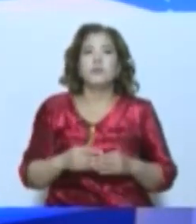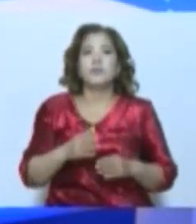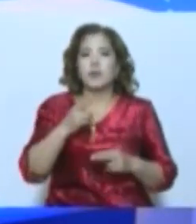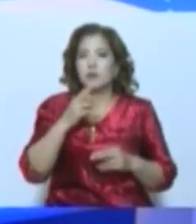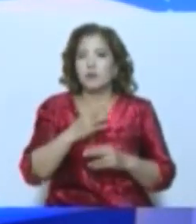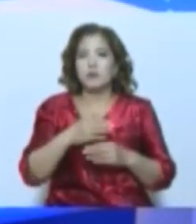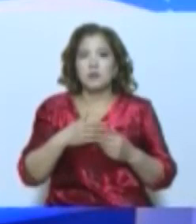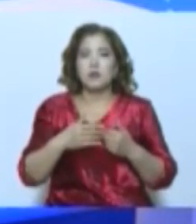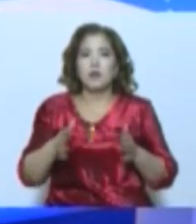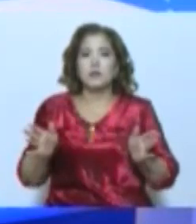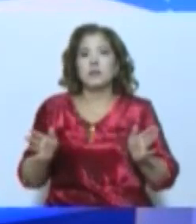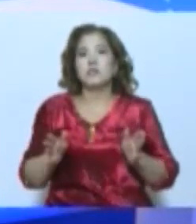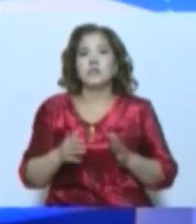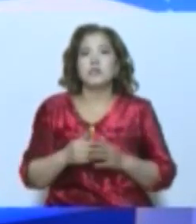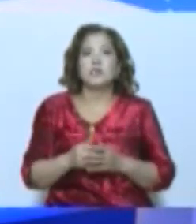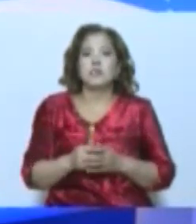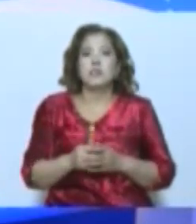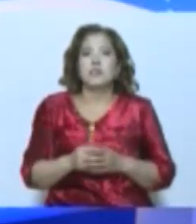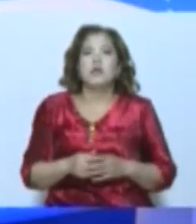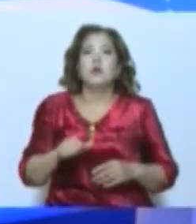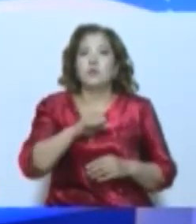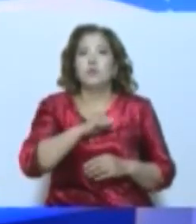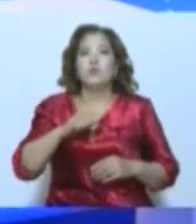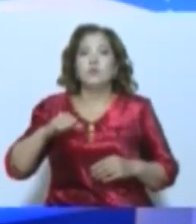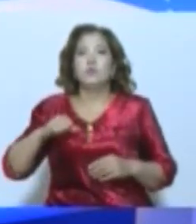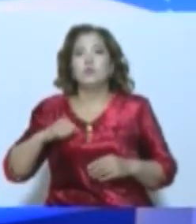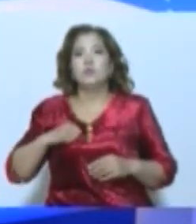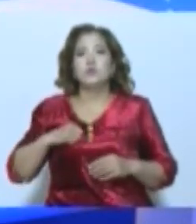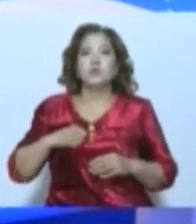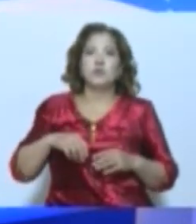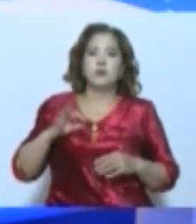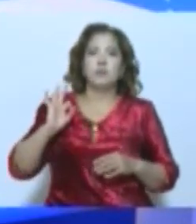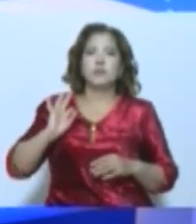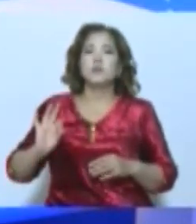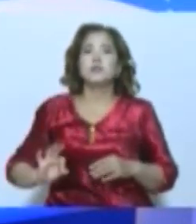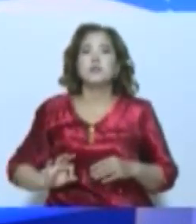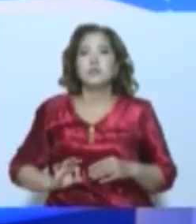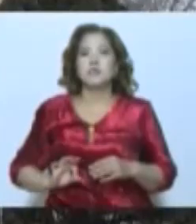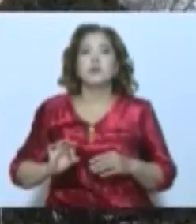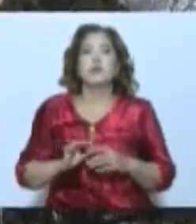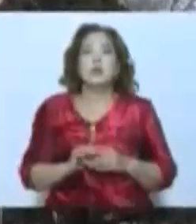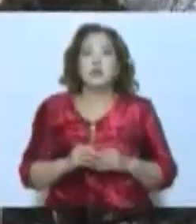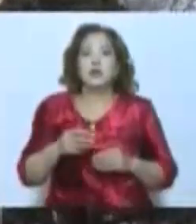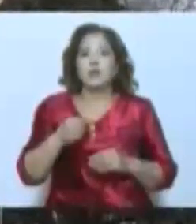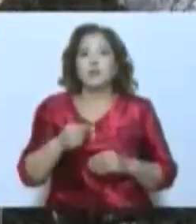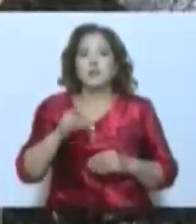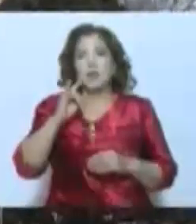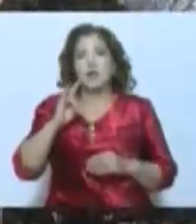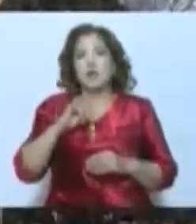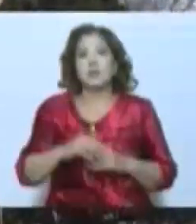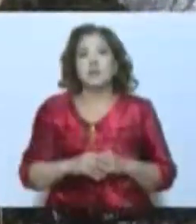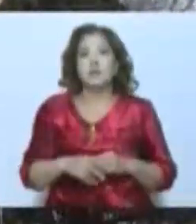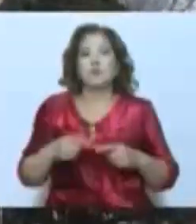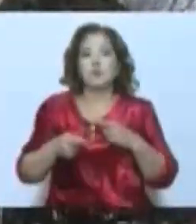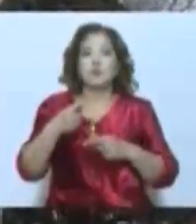орай өткен жылы өз перзенттен ақшасын аяған 20-дан астам адам ата-ана құқығынан шеттетілген. Өткен жылы өңірдегі